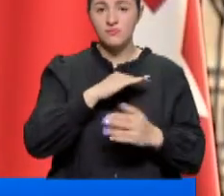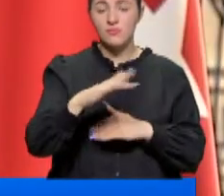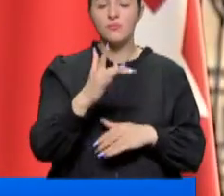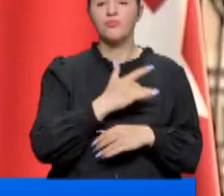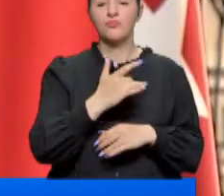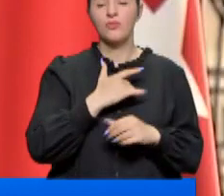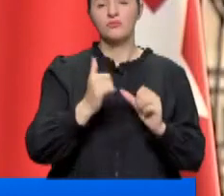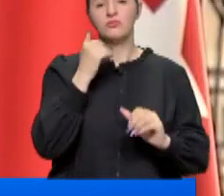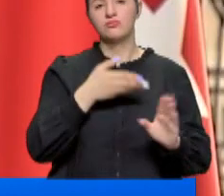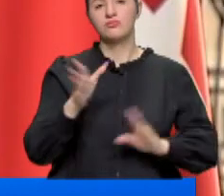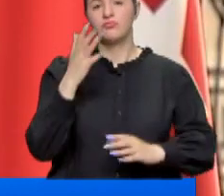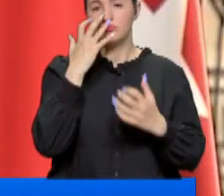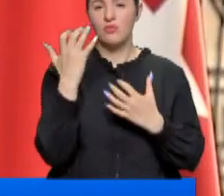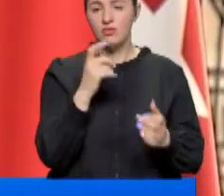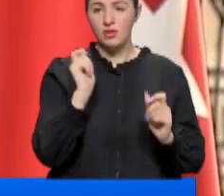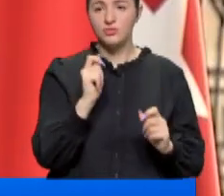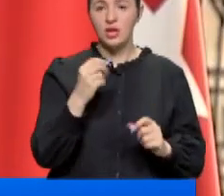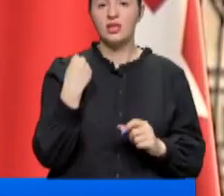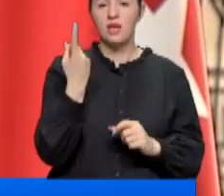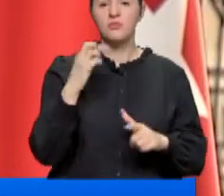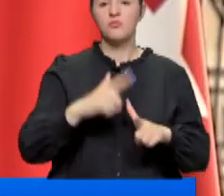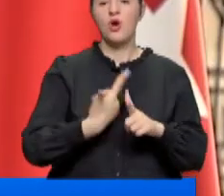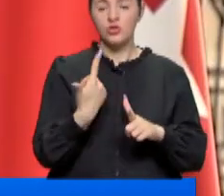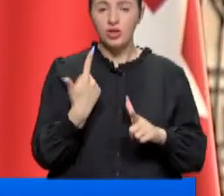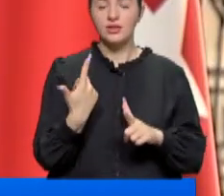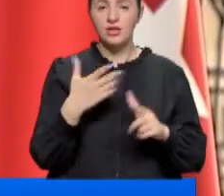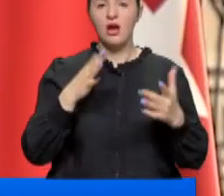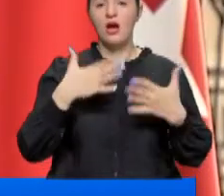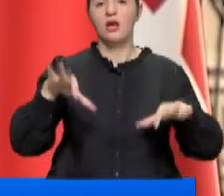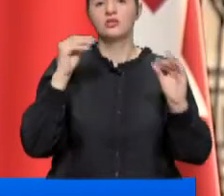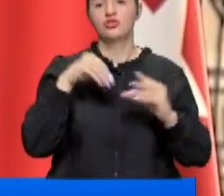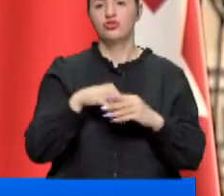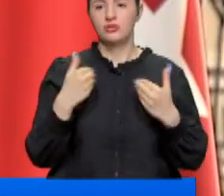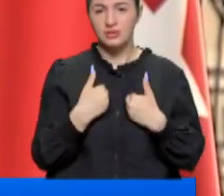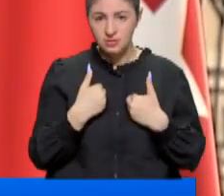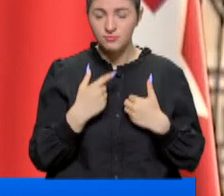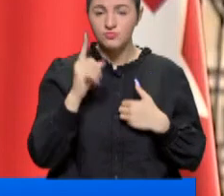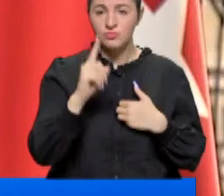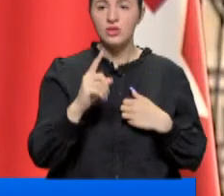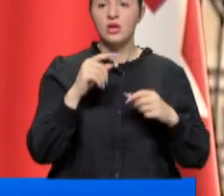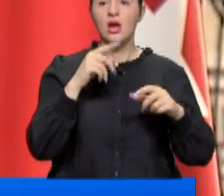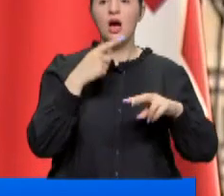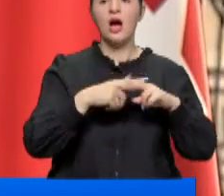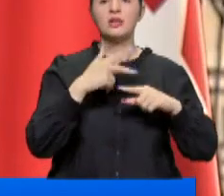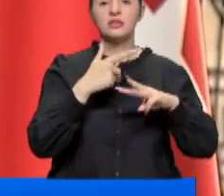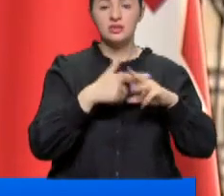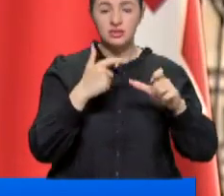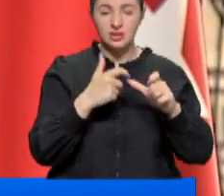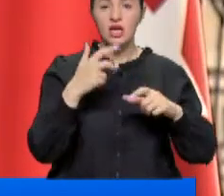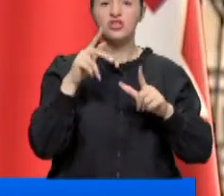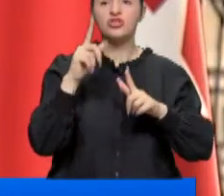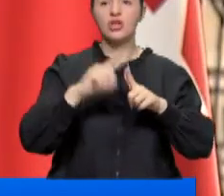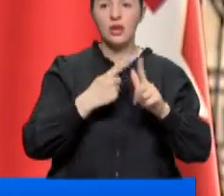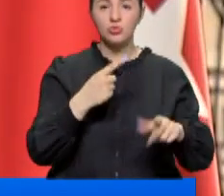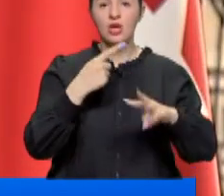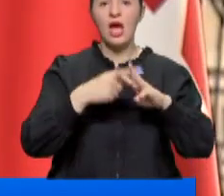gönüllü geri dönüşünü sağlayacak yeni bir projenin hazırlıkları içindeyiz azez cerablus